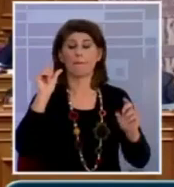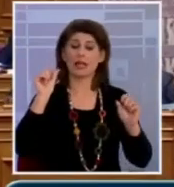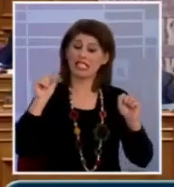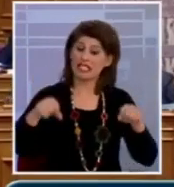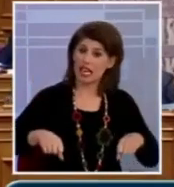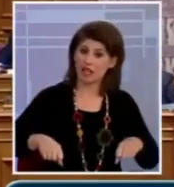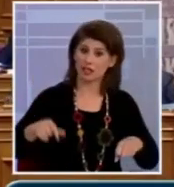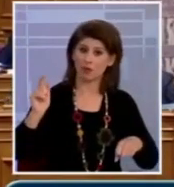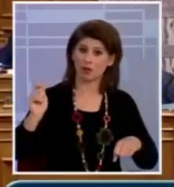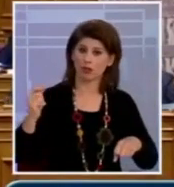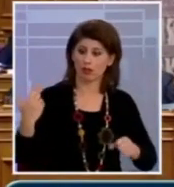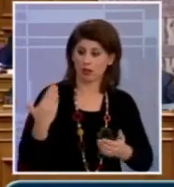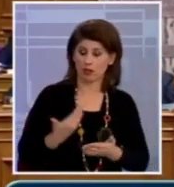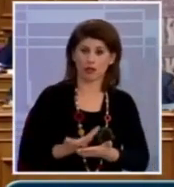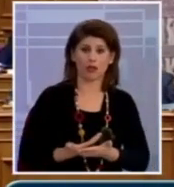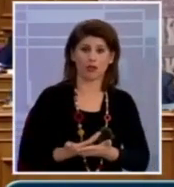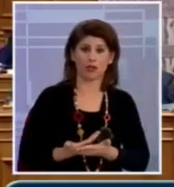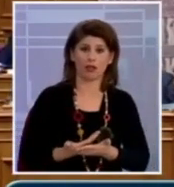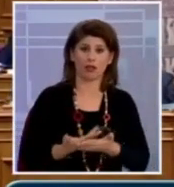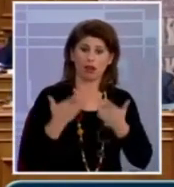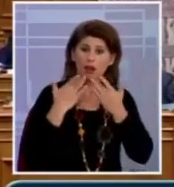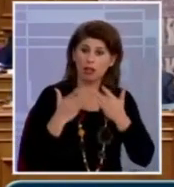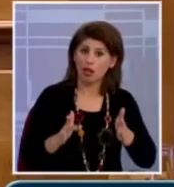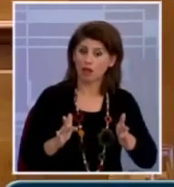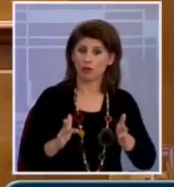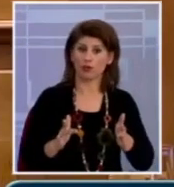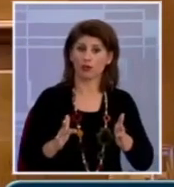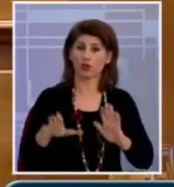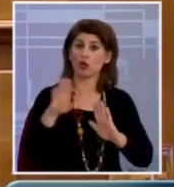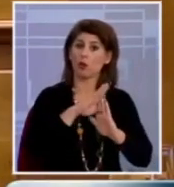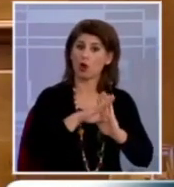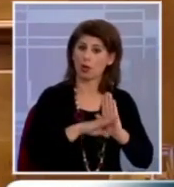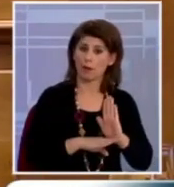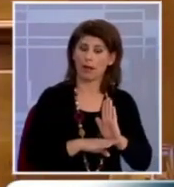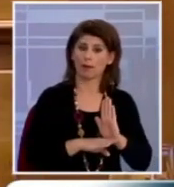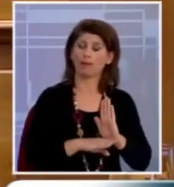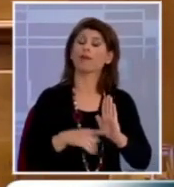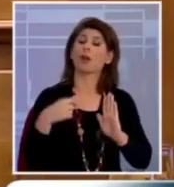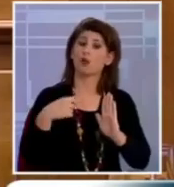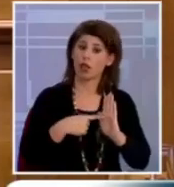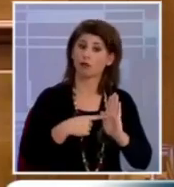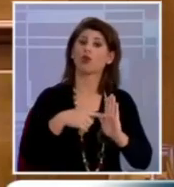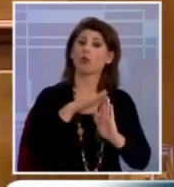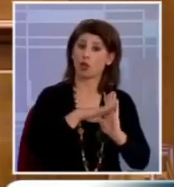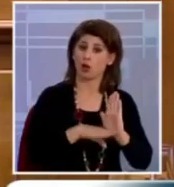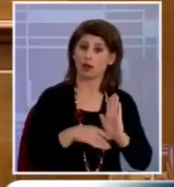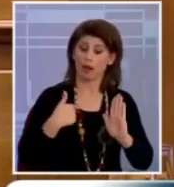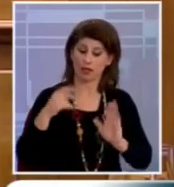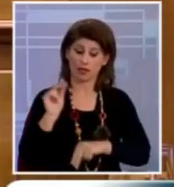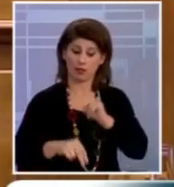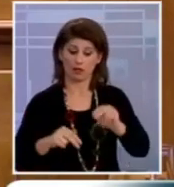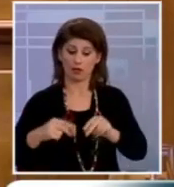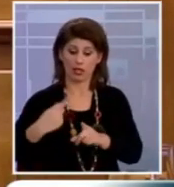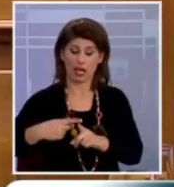συνένεσης να μας ζητείτε να εγκαταλείψουμε το πρόγραμμα για το οποίο ψηφιστήκαμε από τον ελληνικό